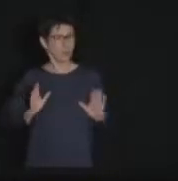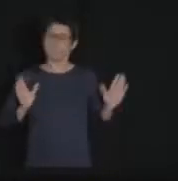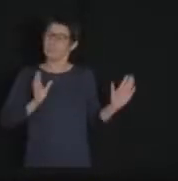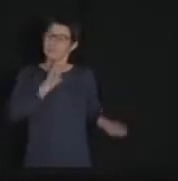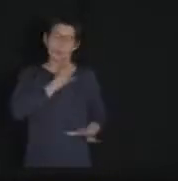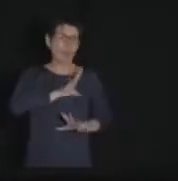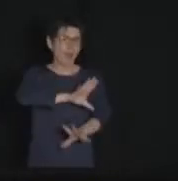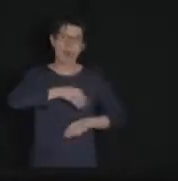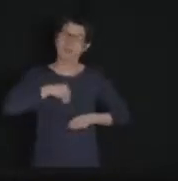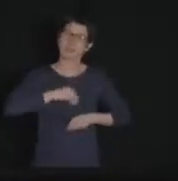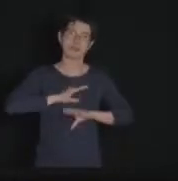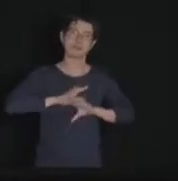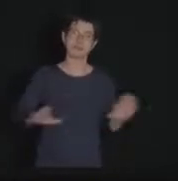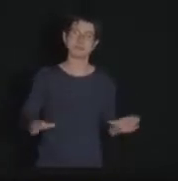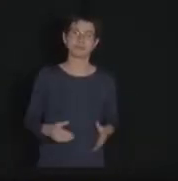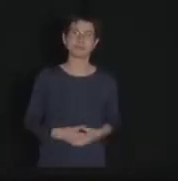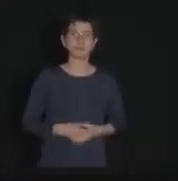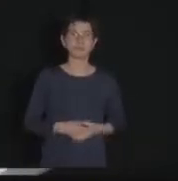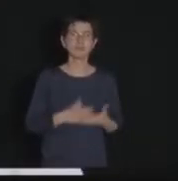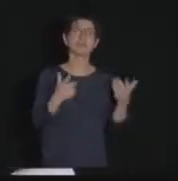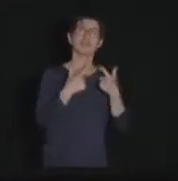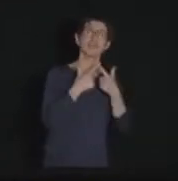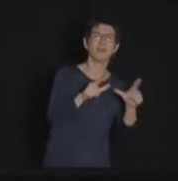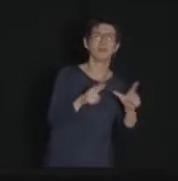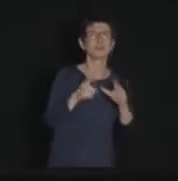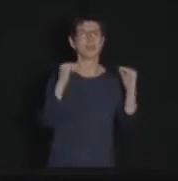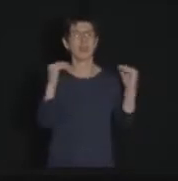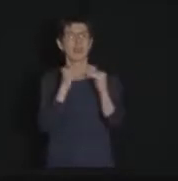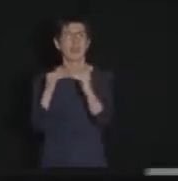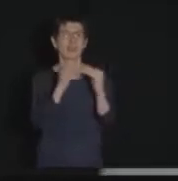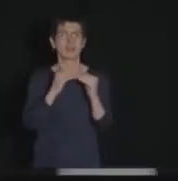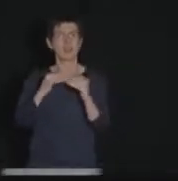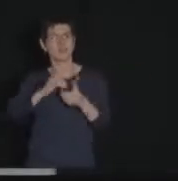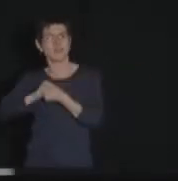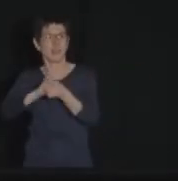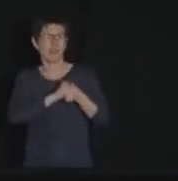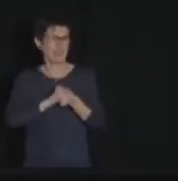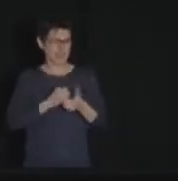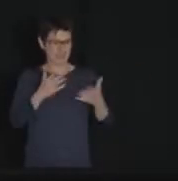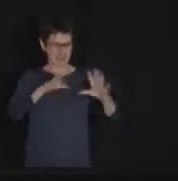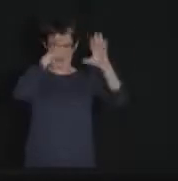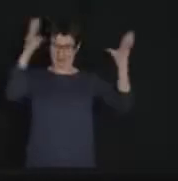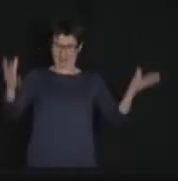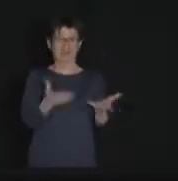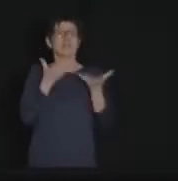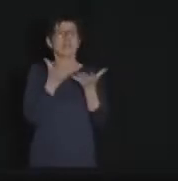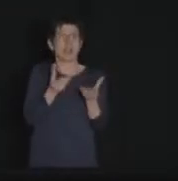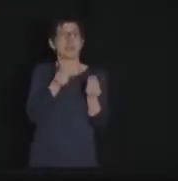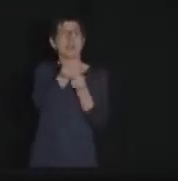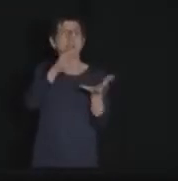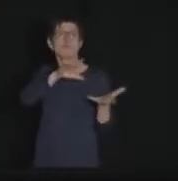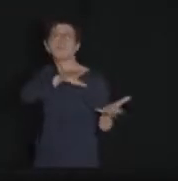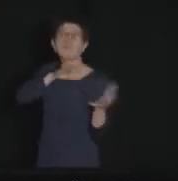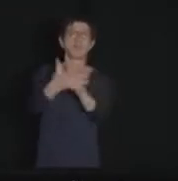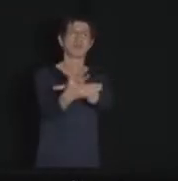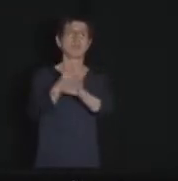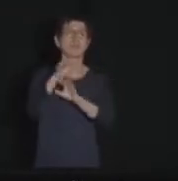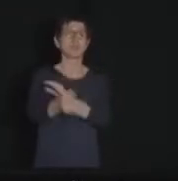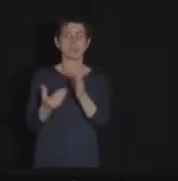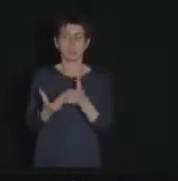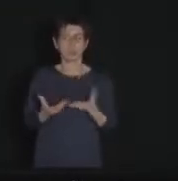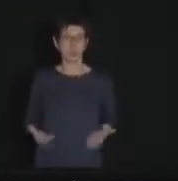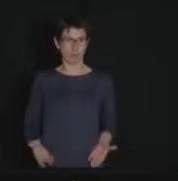sont tombées dans le domaine public. Voilà la nouvelle version de la liberté, de l'égalité et de la fraternité. Ce continent